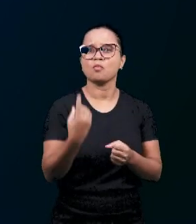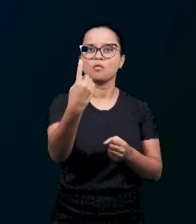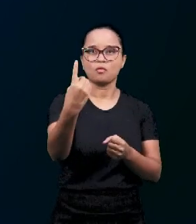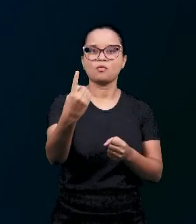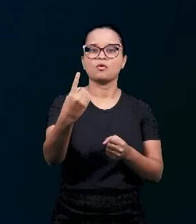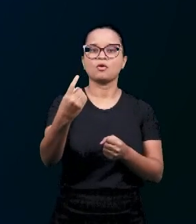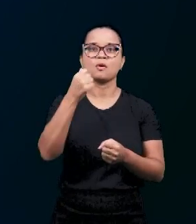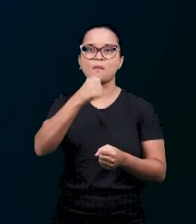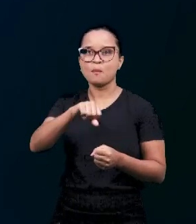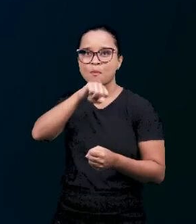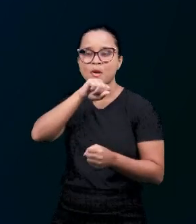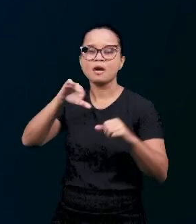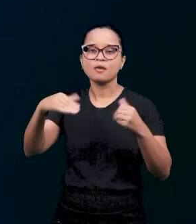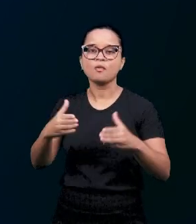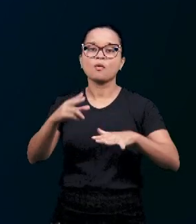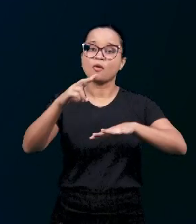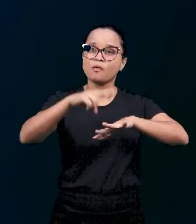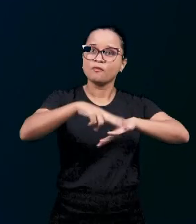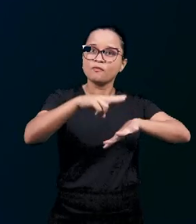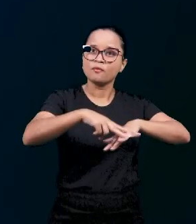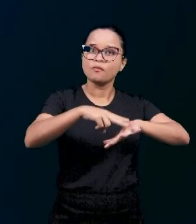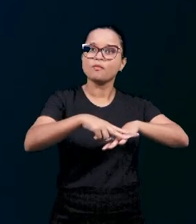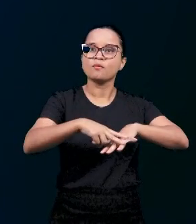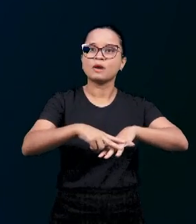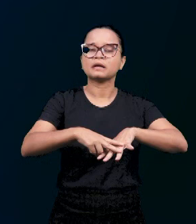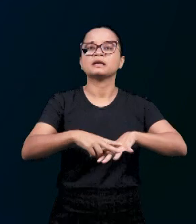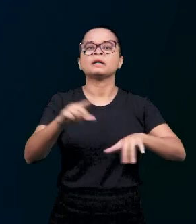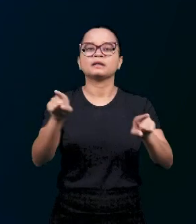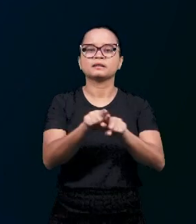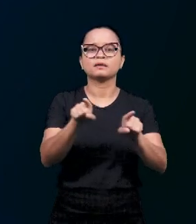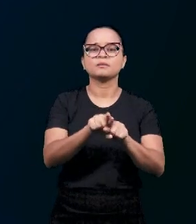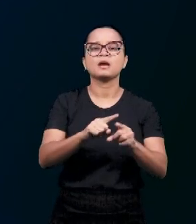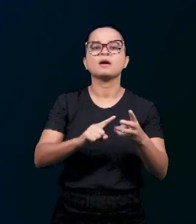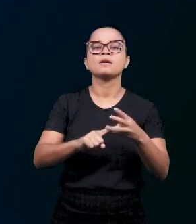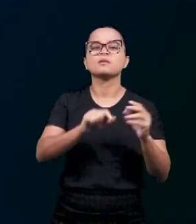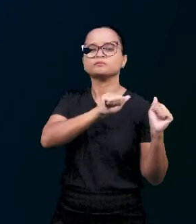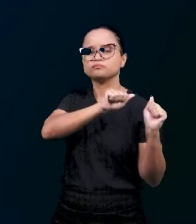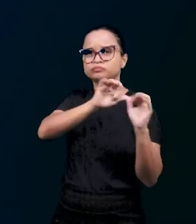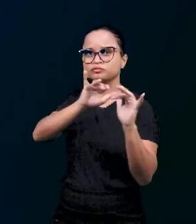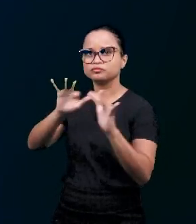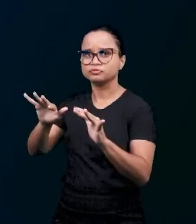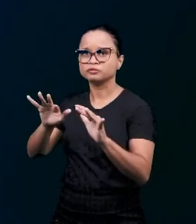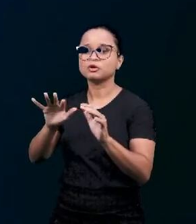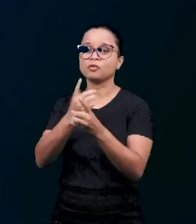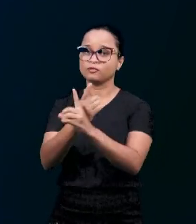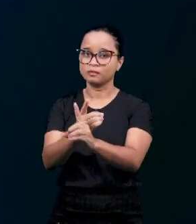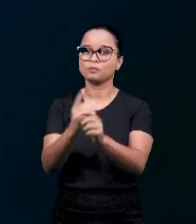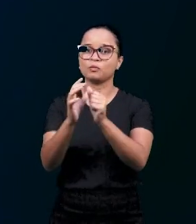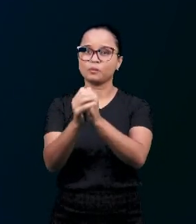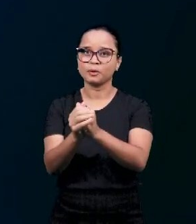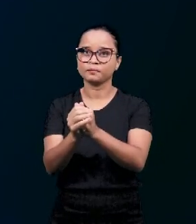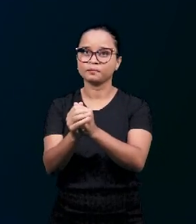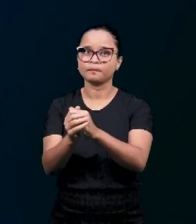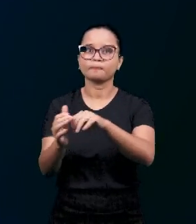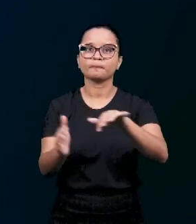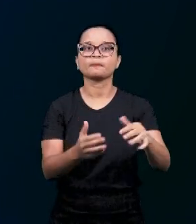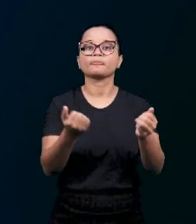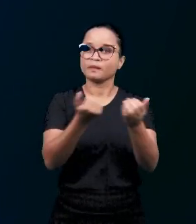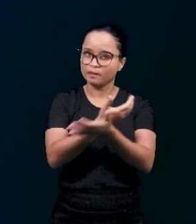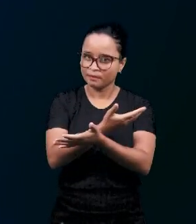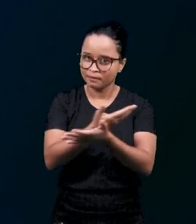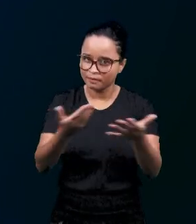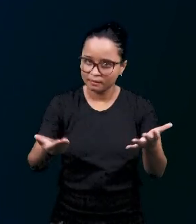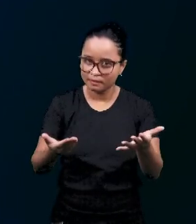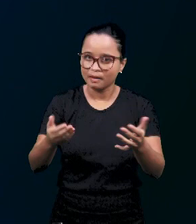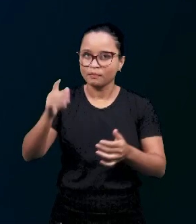était veuve, une grande foule et les disciples. Amen. Mes frères,